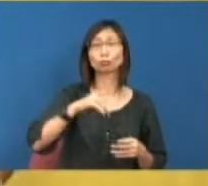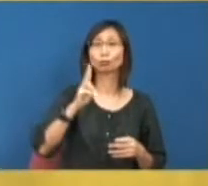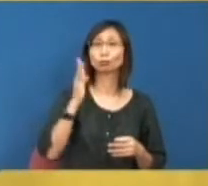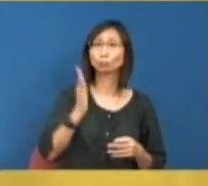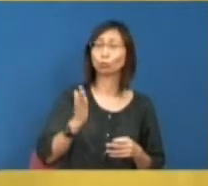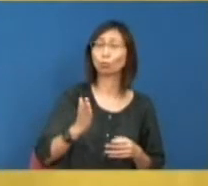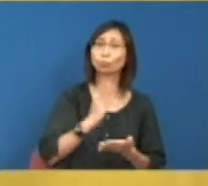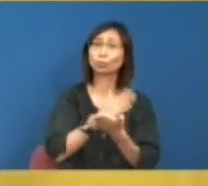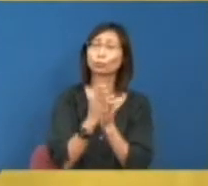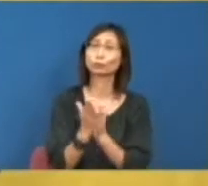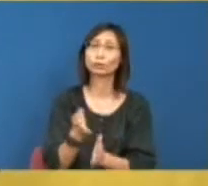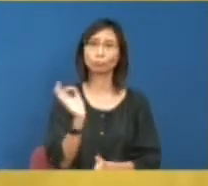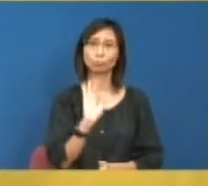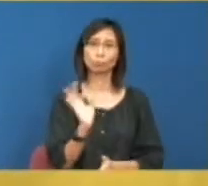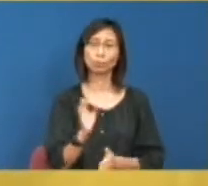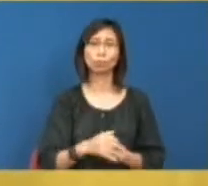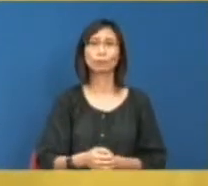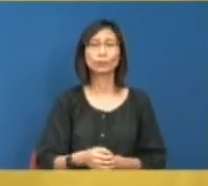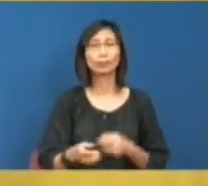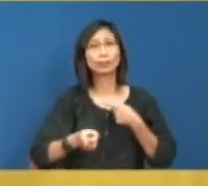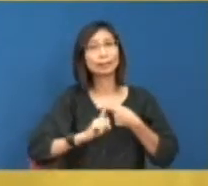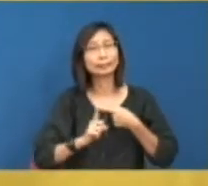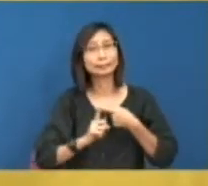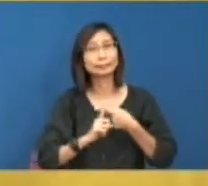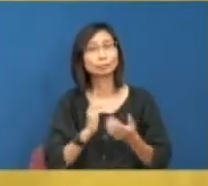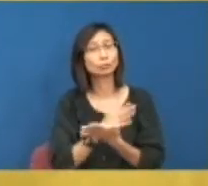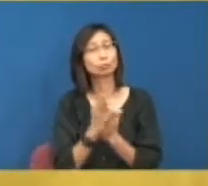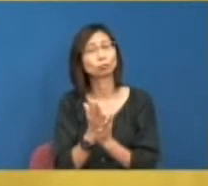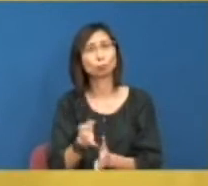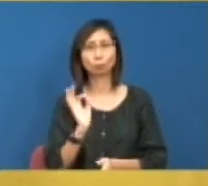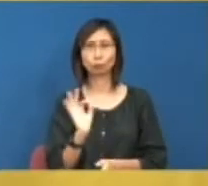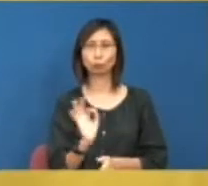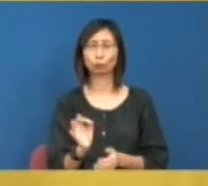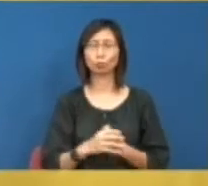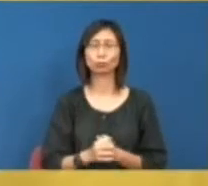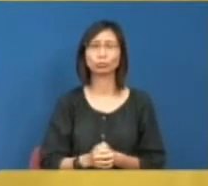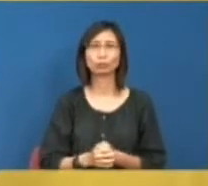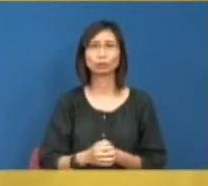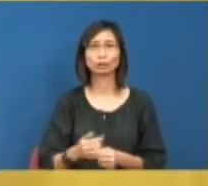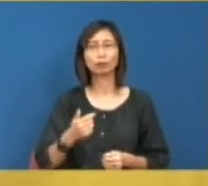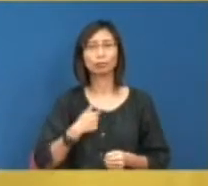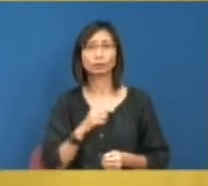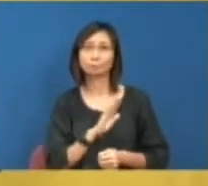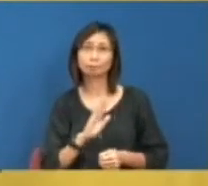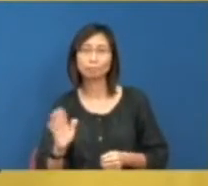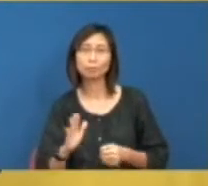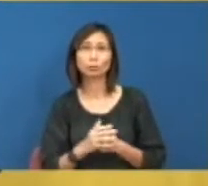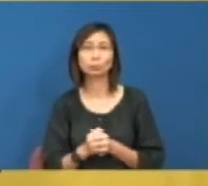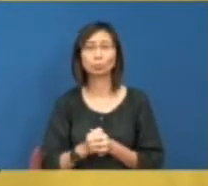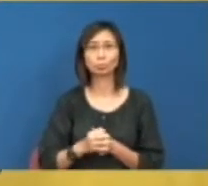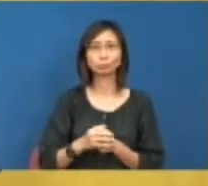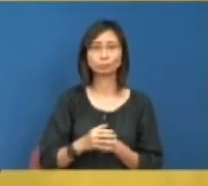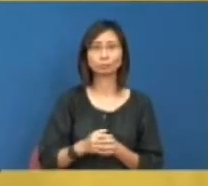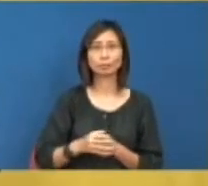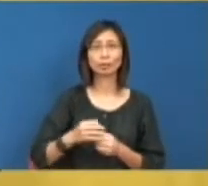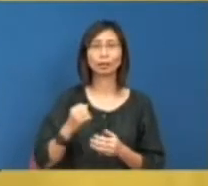嘛？即是說我們要去這個曾蔭權的府邸的時候，我們不是用一個策略，就是說 要用武